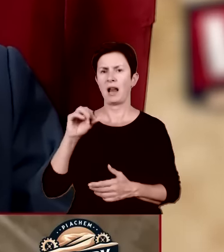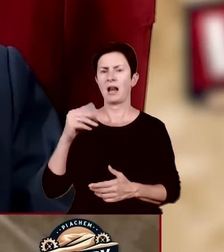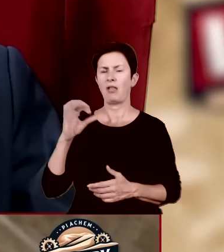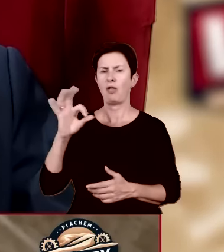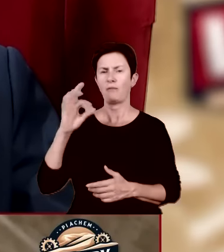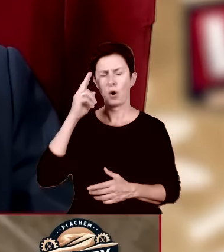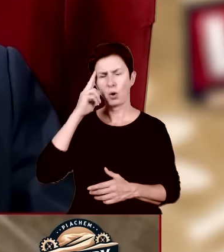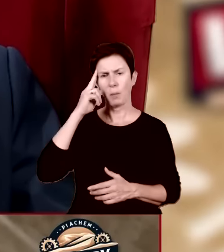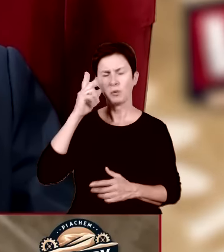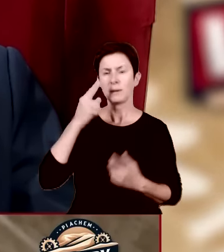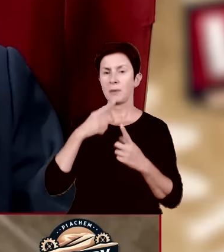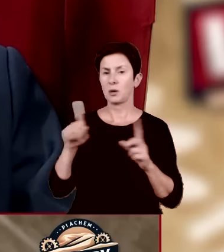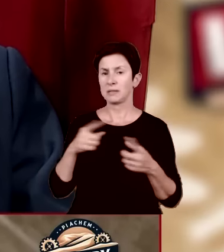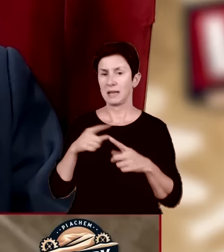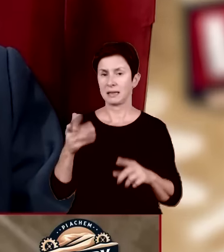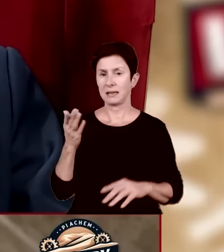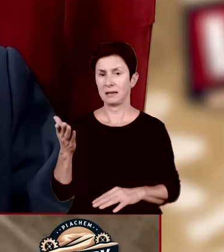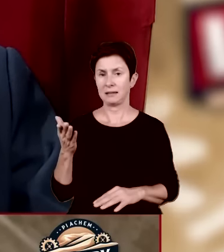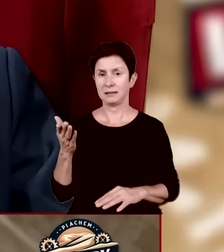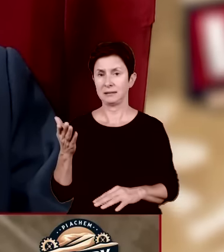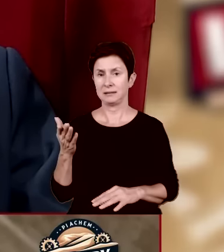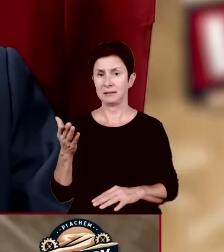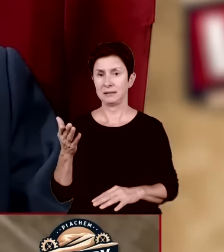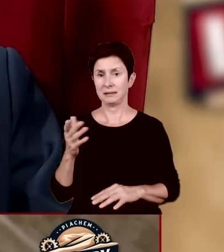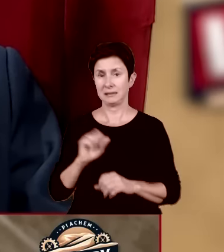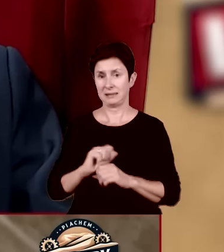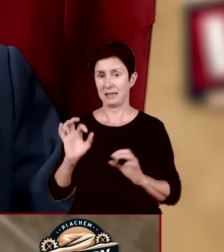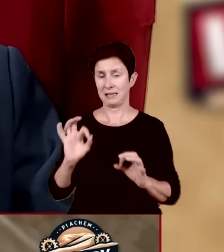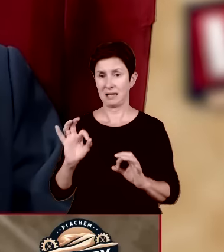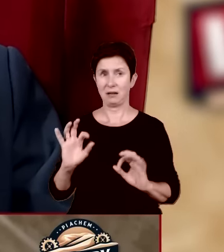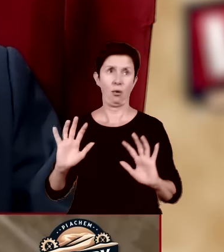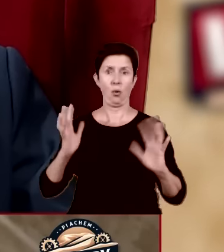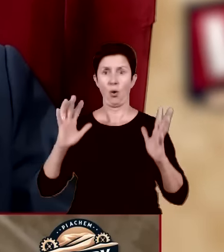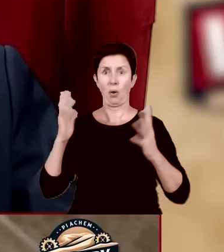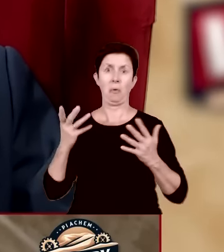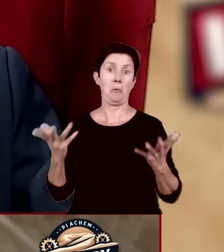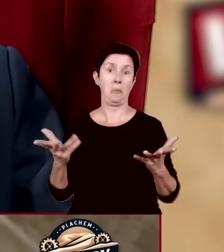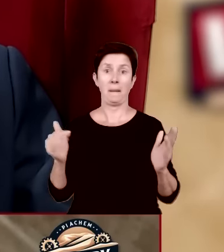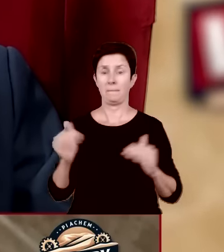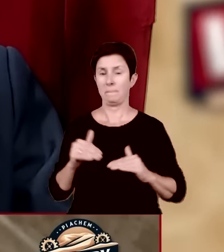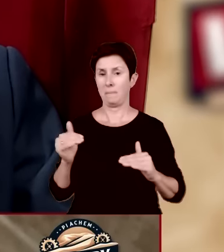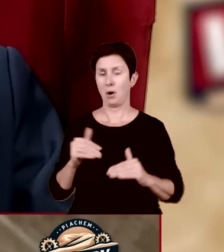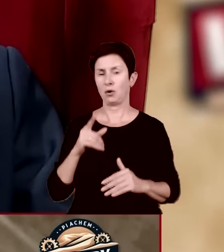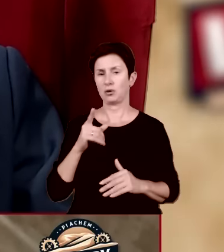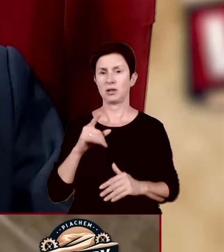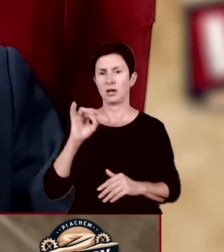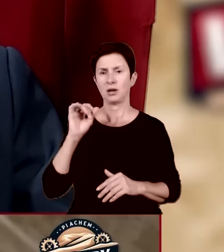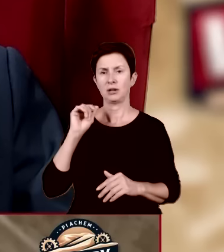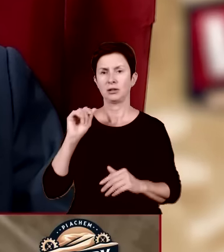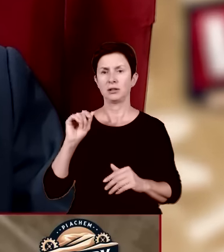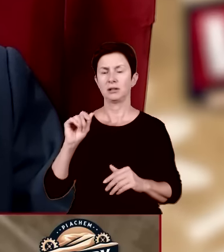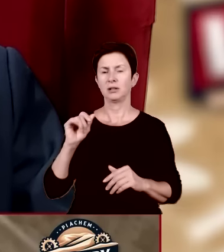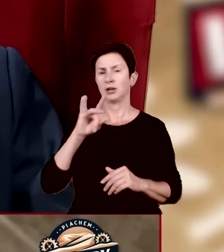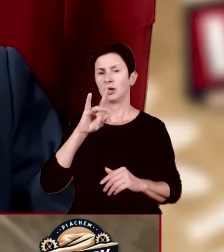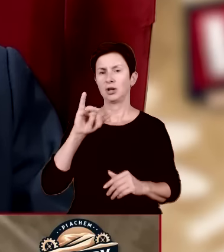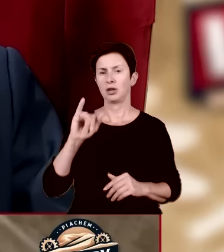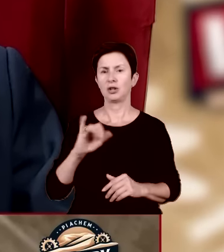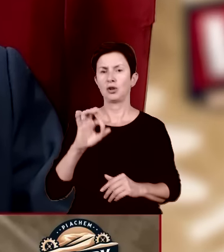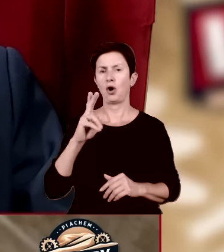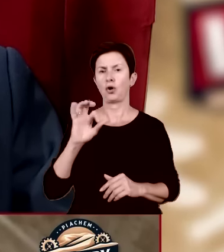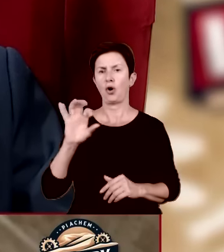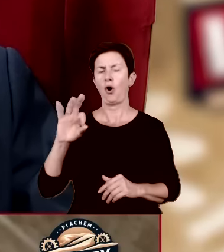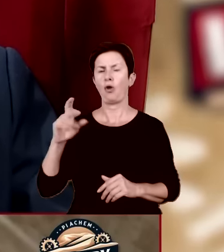rys jest teraz wychwalany, no to być może Yoko Ono, która żyje, tak, wdowa po